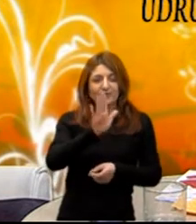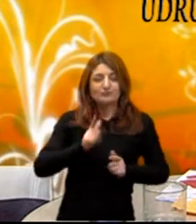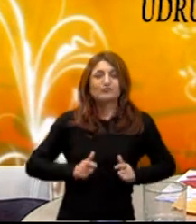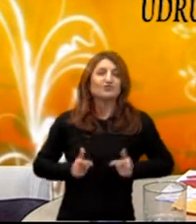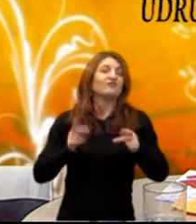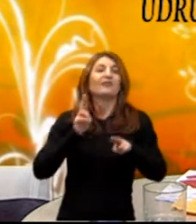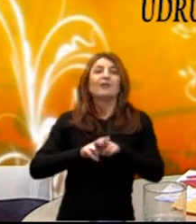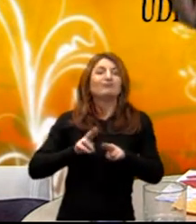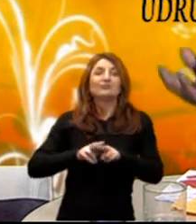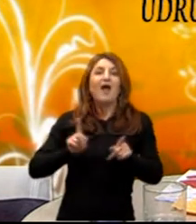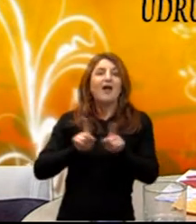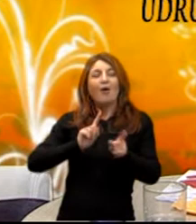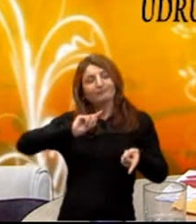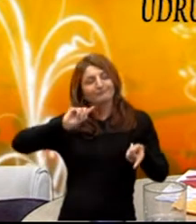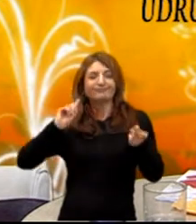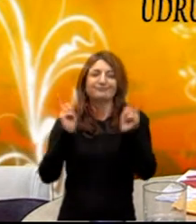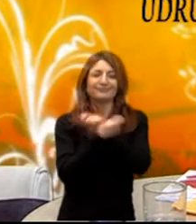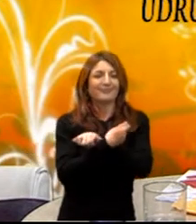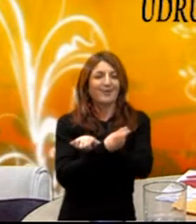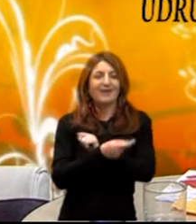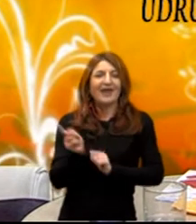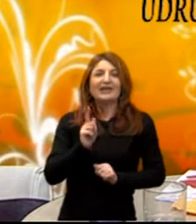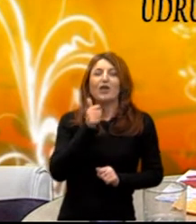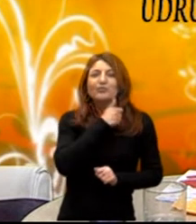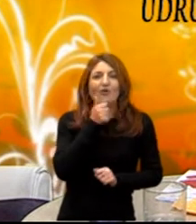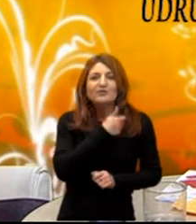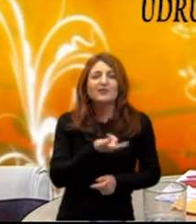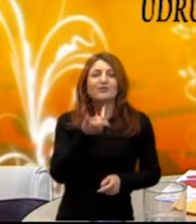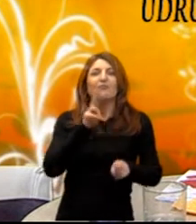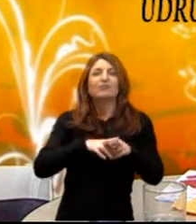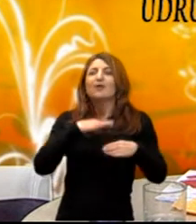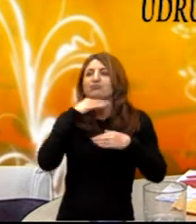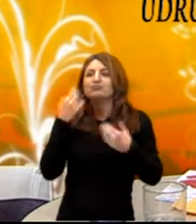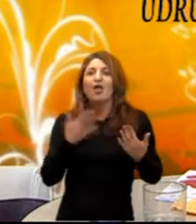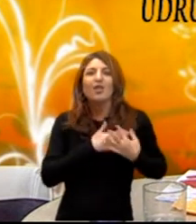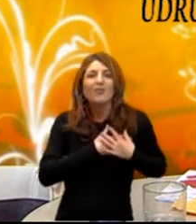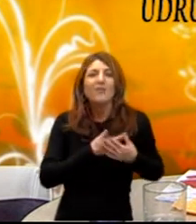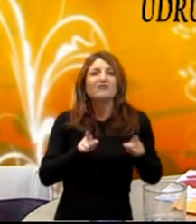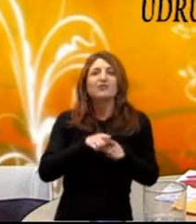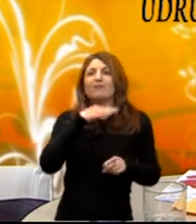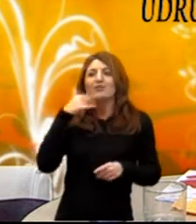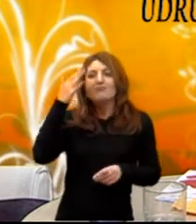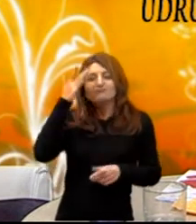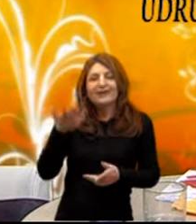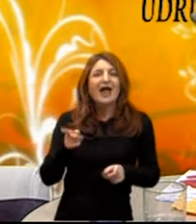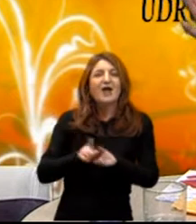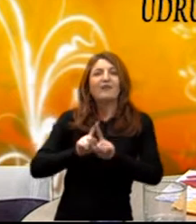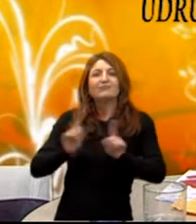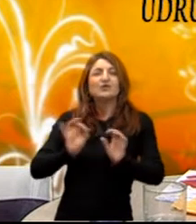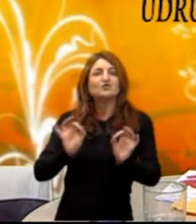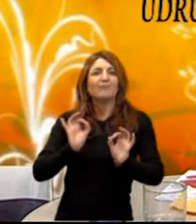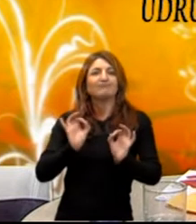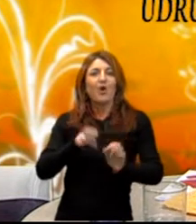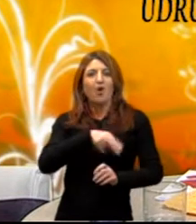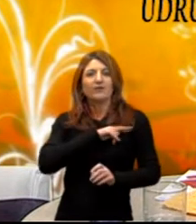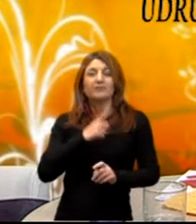se totalno okrenuti naglavačke. Neće vam biti dosadno, bit ćete puni ljubavi, bit ćete puni brige i jedne vrste krasne